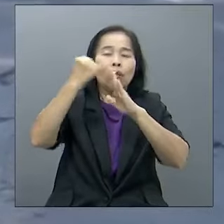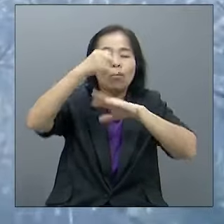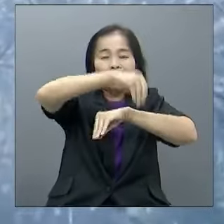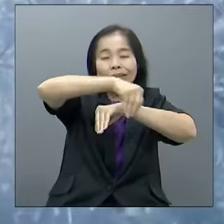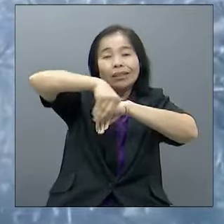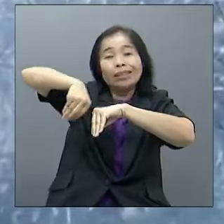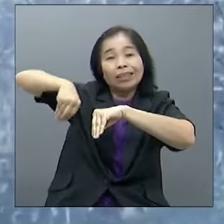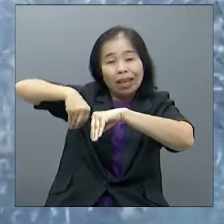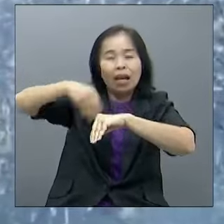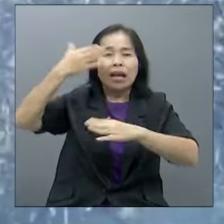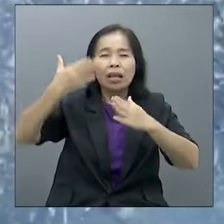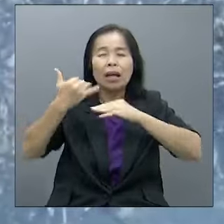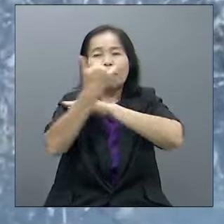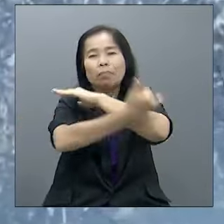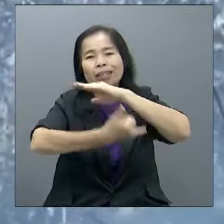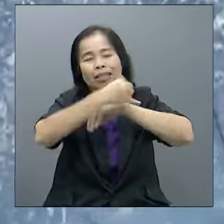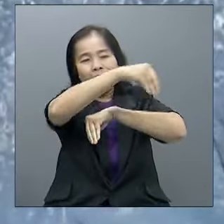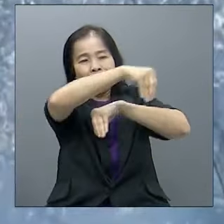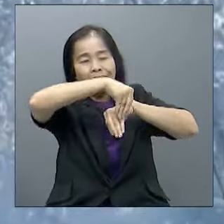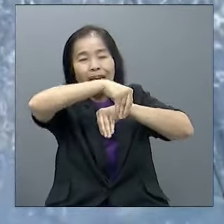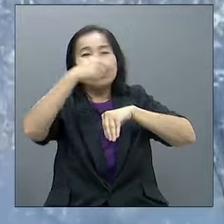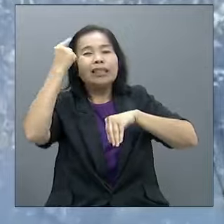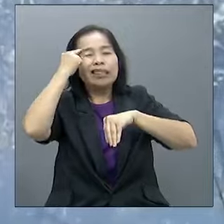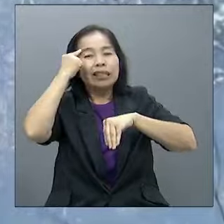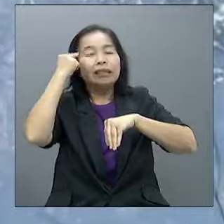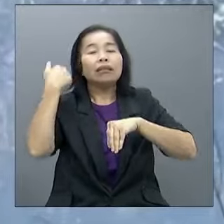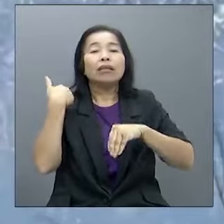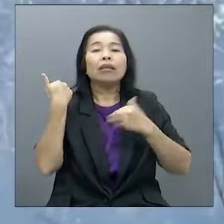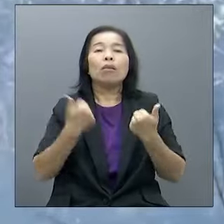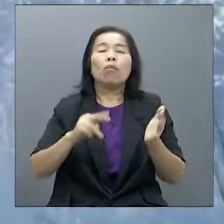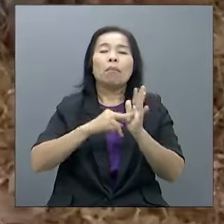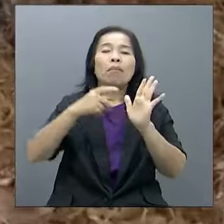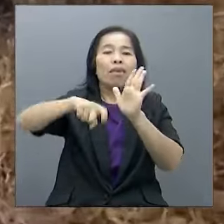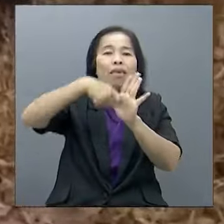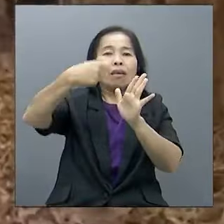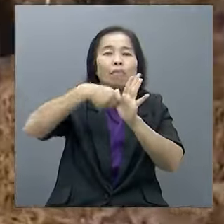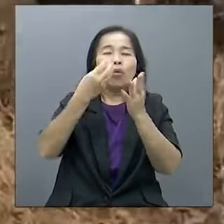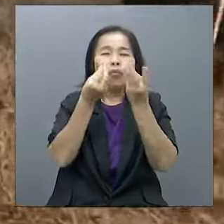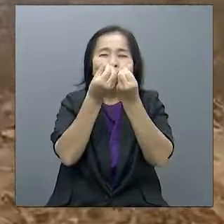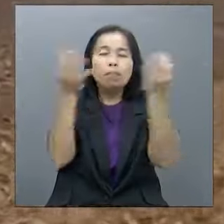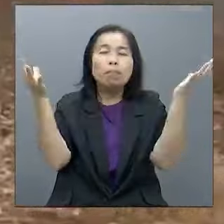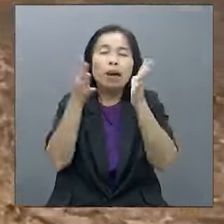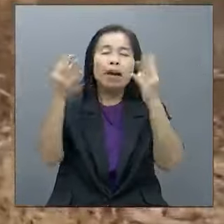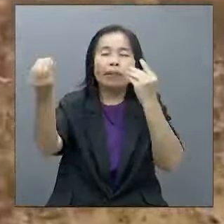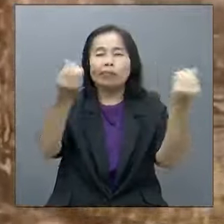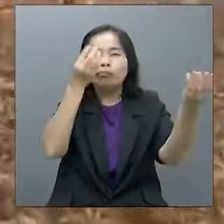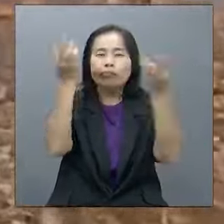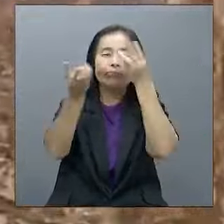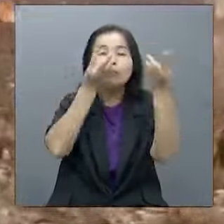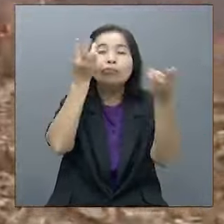ประเทศเพื่อนบ้านอันนี้ก็จะเป็นสาเหตุหลักของฝุ่นควันในหลายพื้นที่ของภาคเหนือด้วยนะครับ